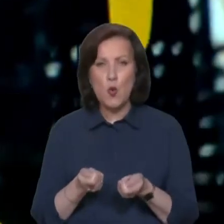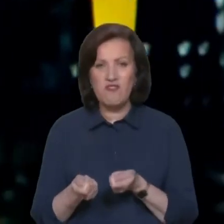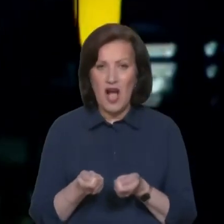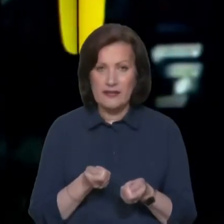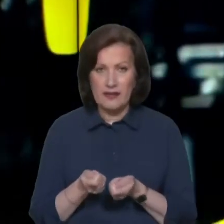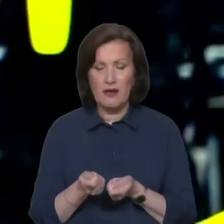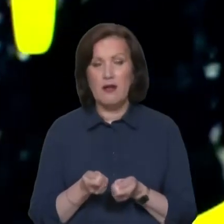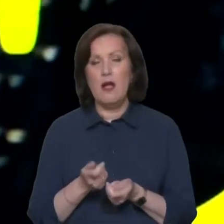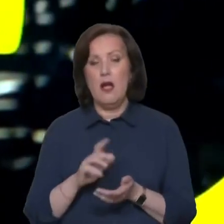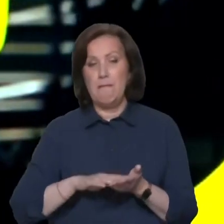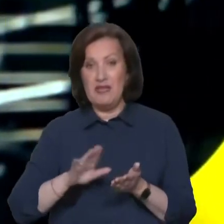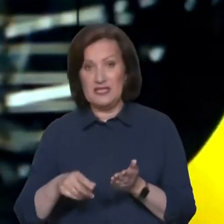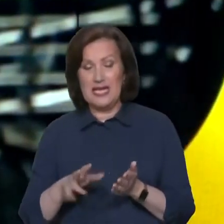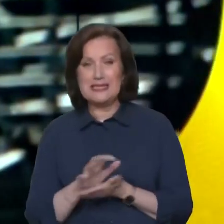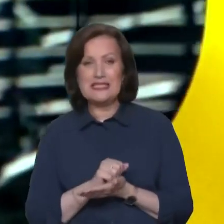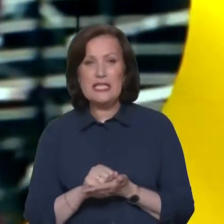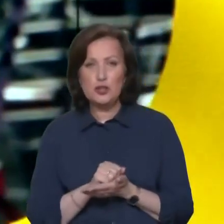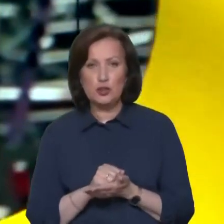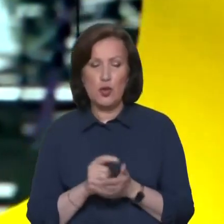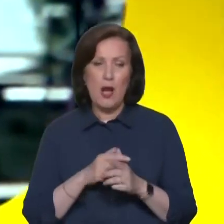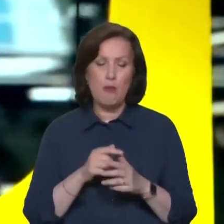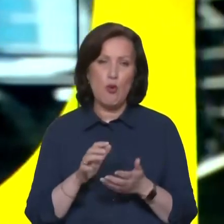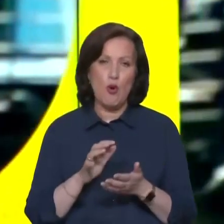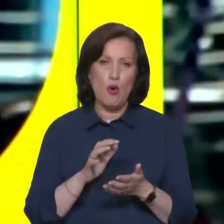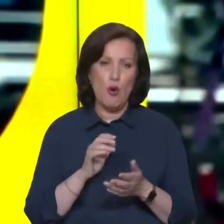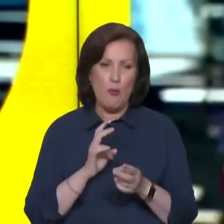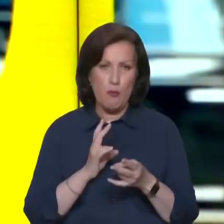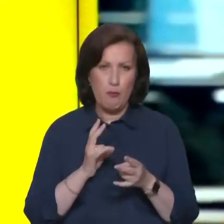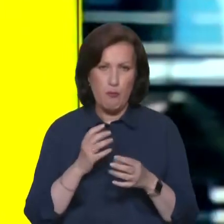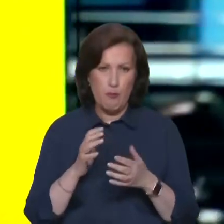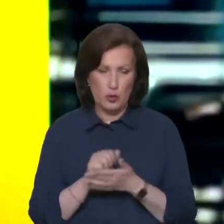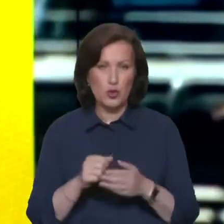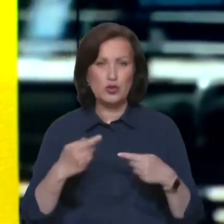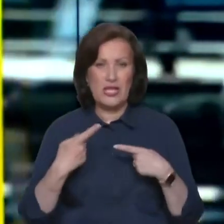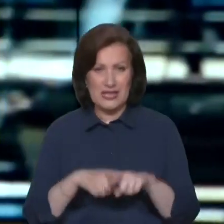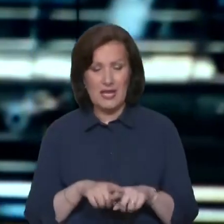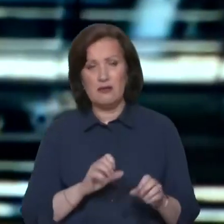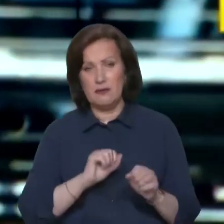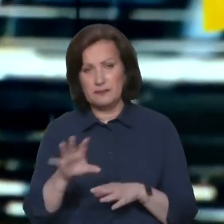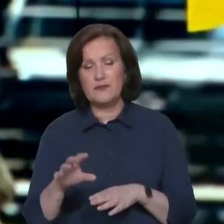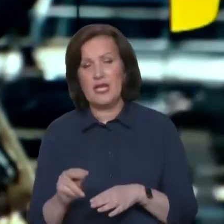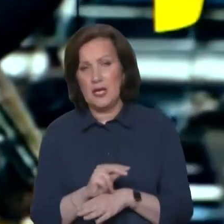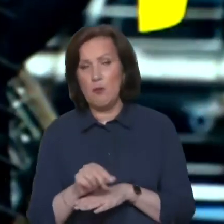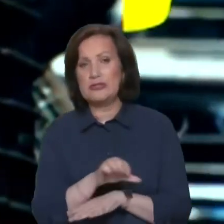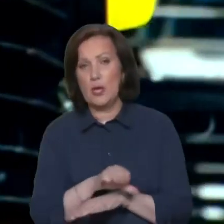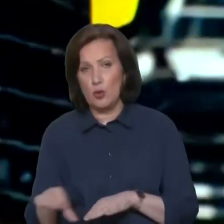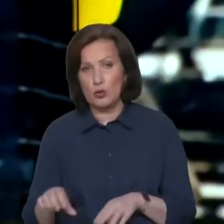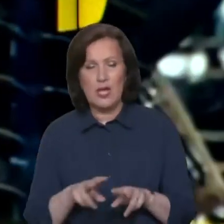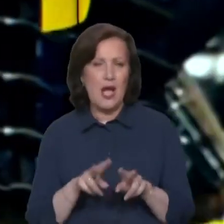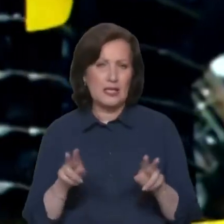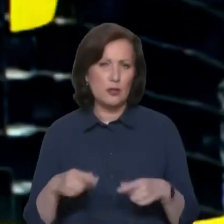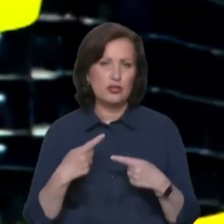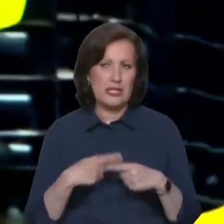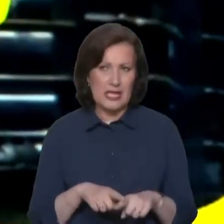тому що ми бачимо, що після знищеної або пошкодженої техніки вона відправляється на ремонт за кордон.